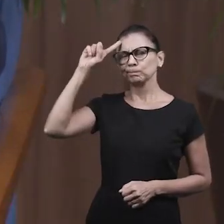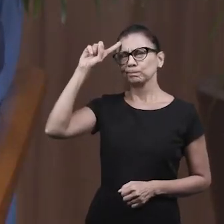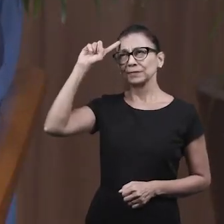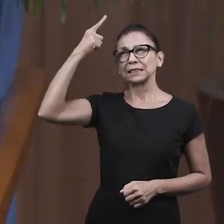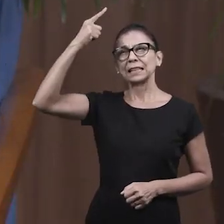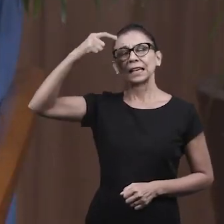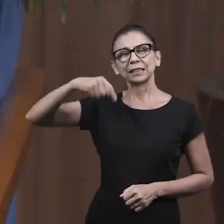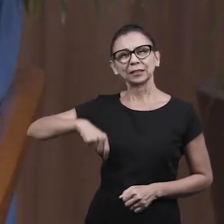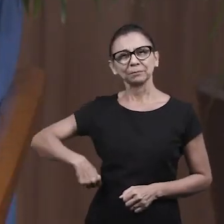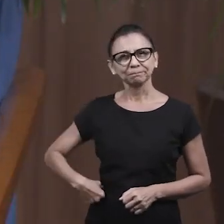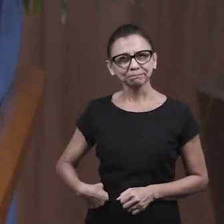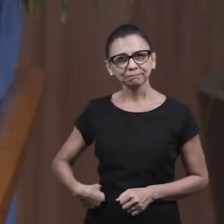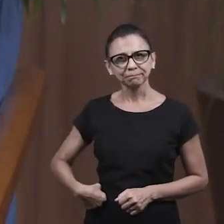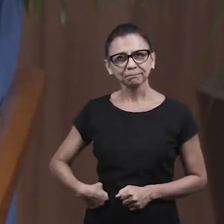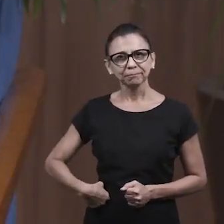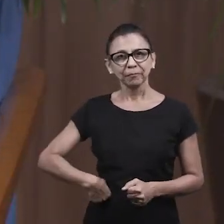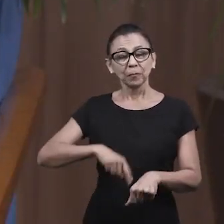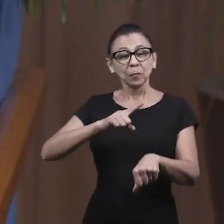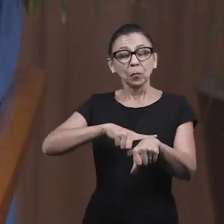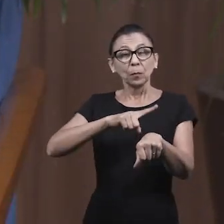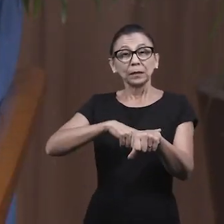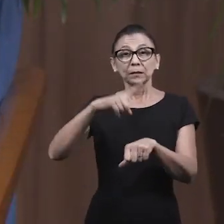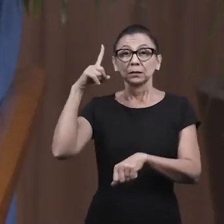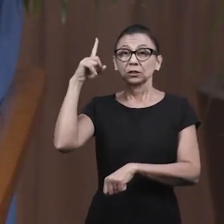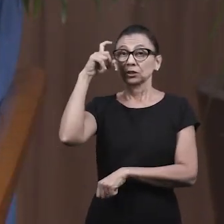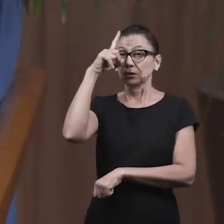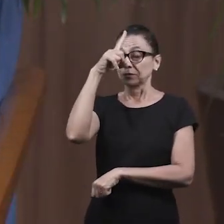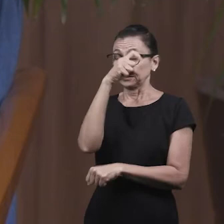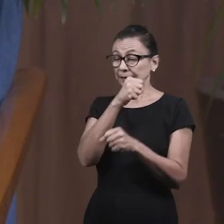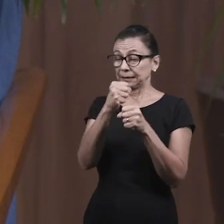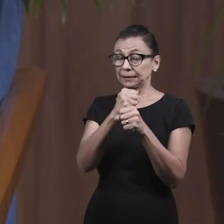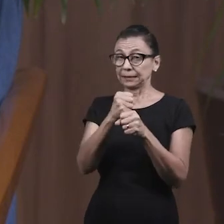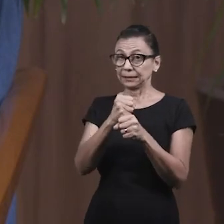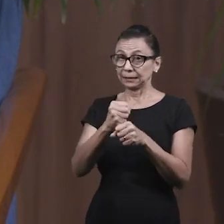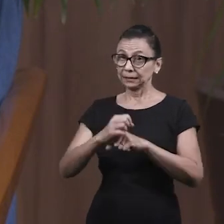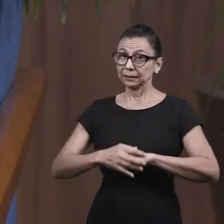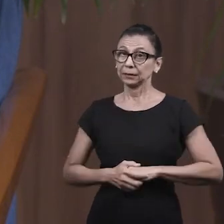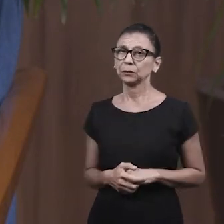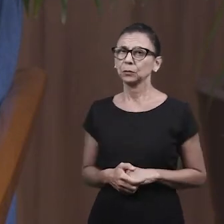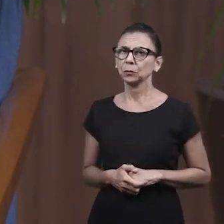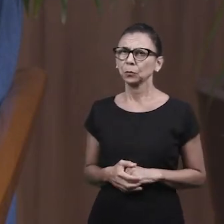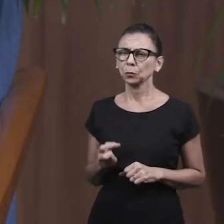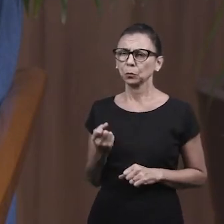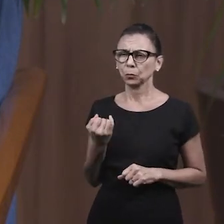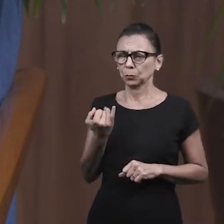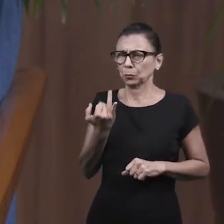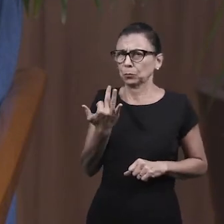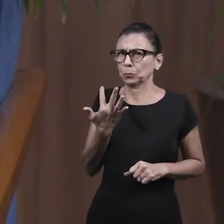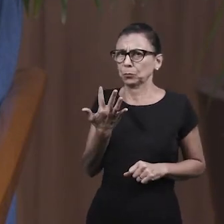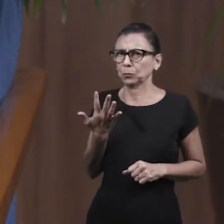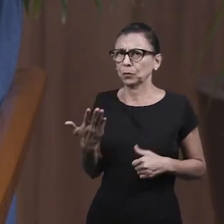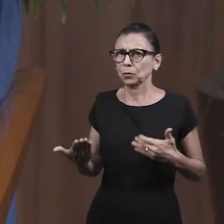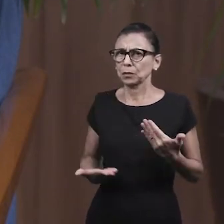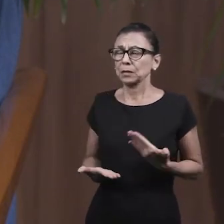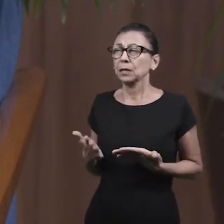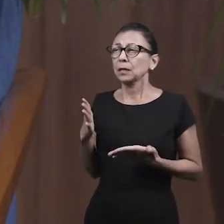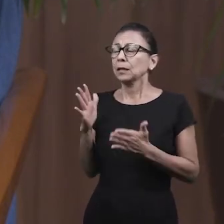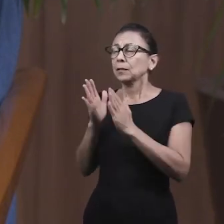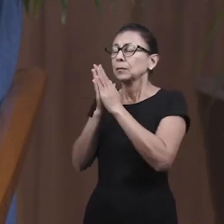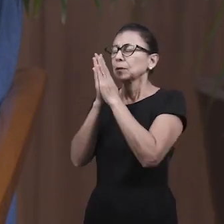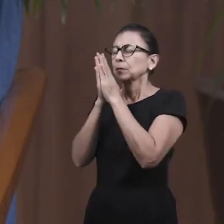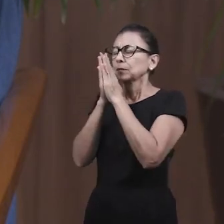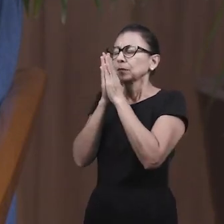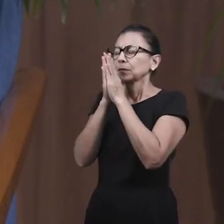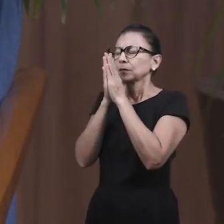Vous avez déjà pensé de combien de moments difficiles nous avons vécu cette année? Nos frères et sœurs sont allés au pied du Seigneur